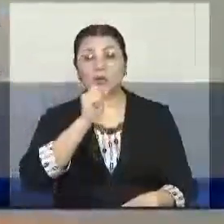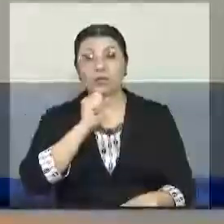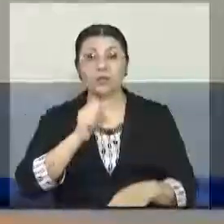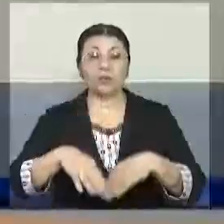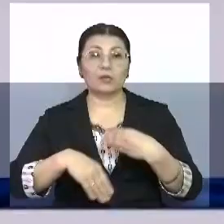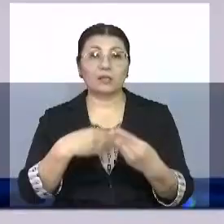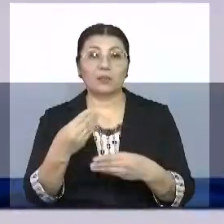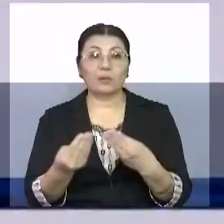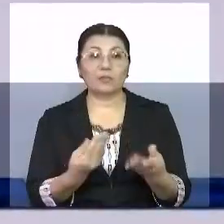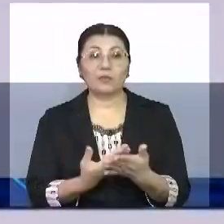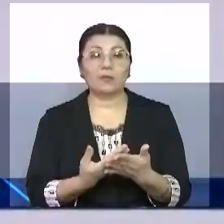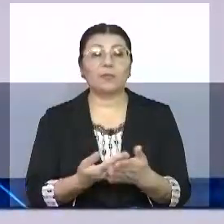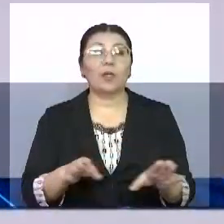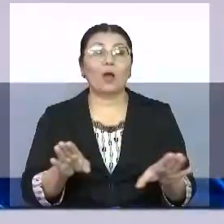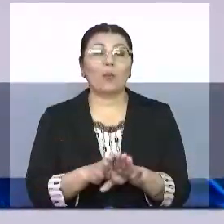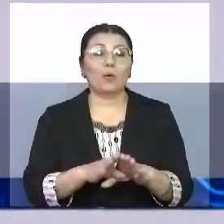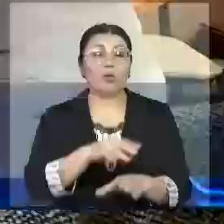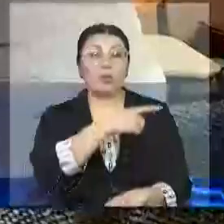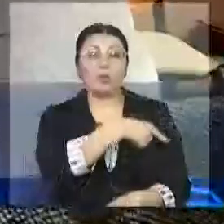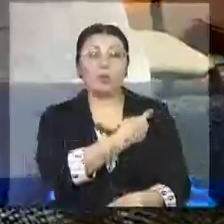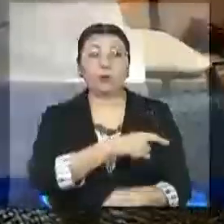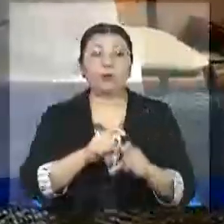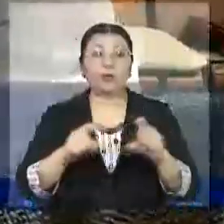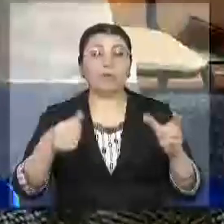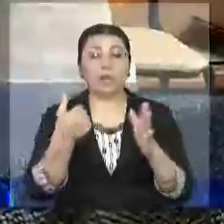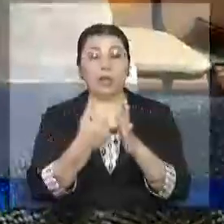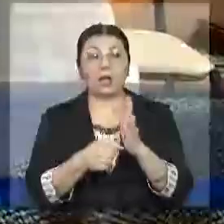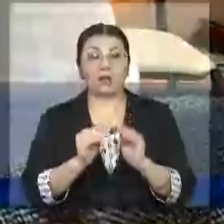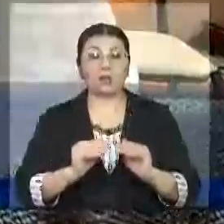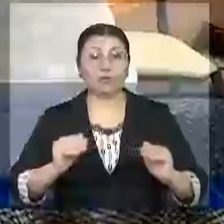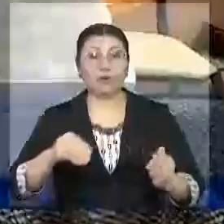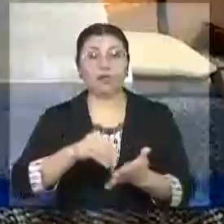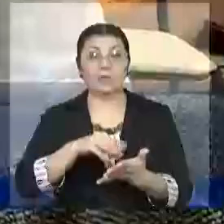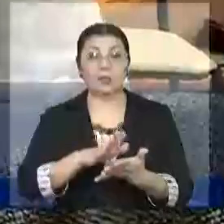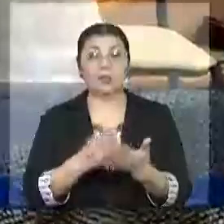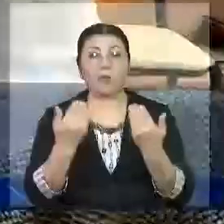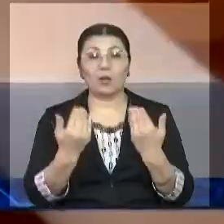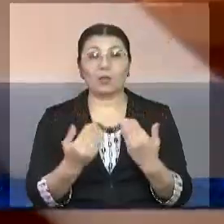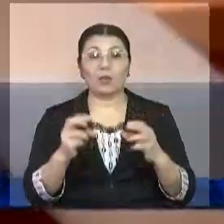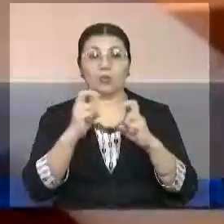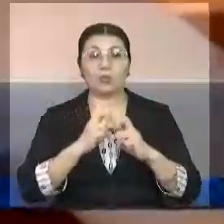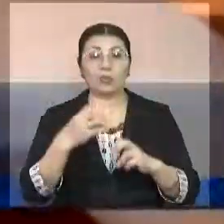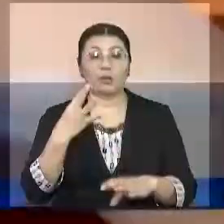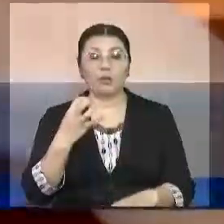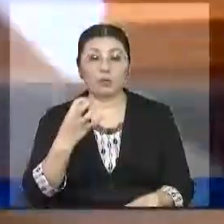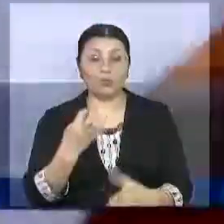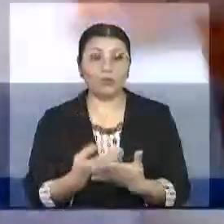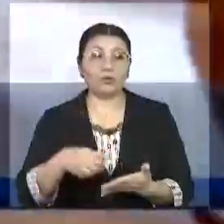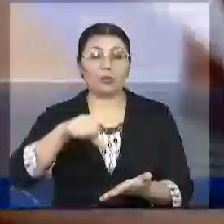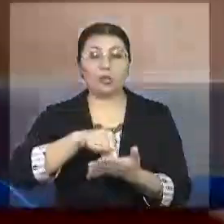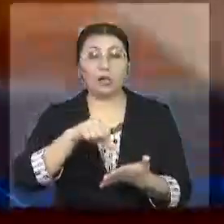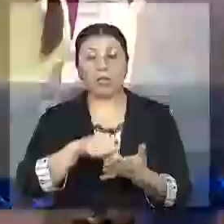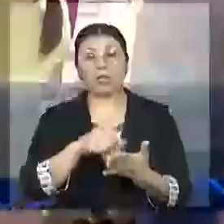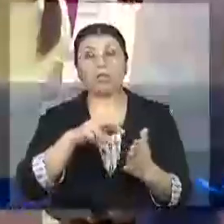үлестірілді. Айта кетейік, аталған емханада бүгінде 600-ге жуық бала тіркелген. Бүгінгі тексеріске оның 400-дейі қатысады